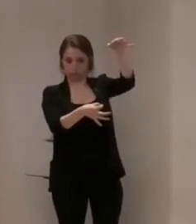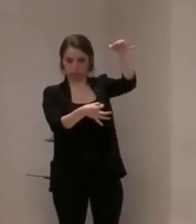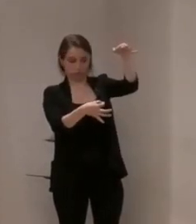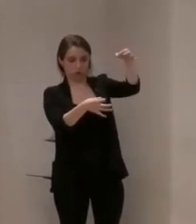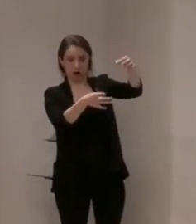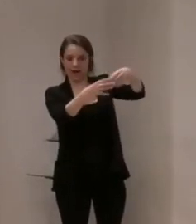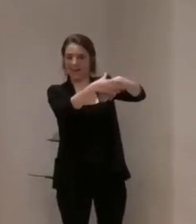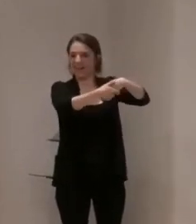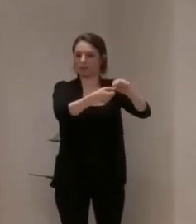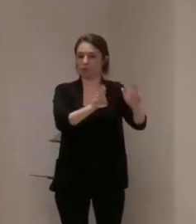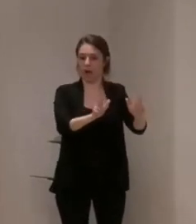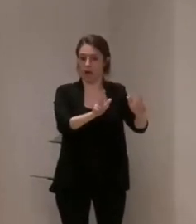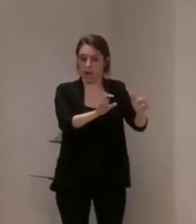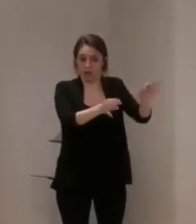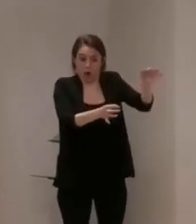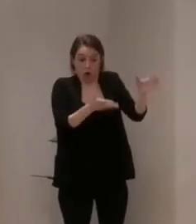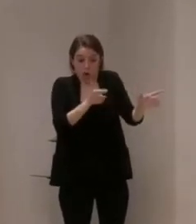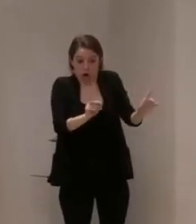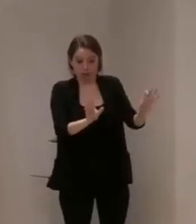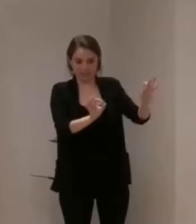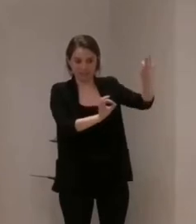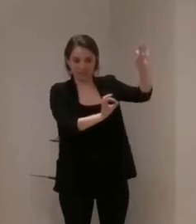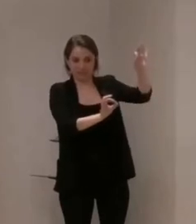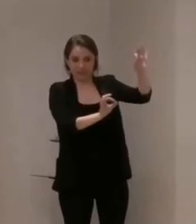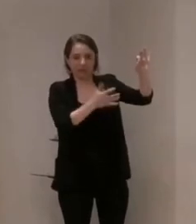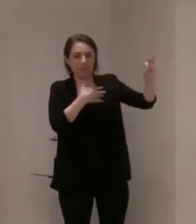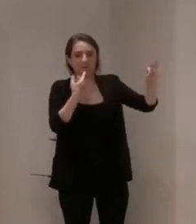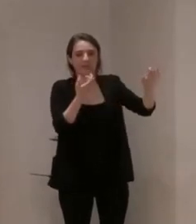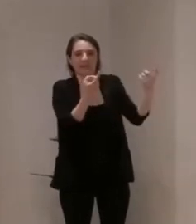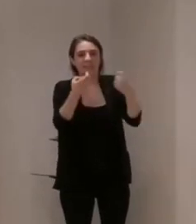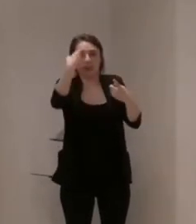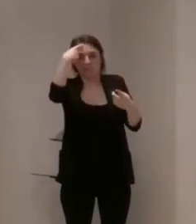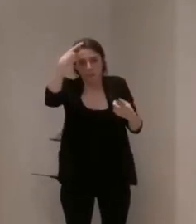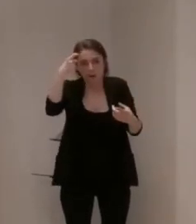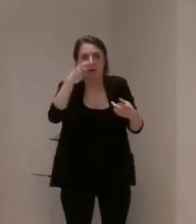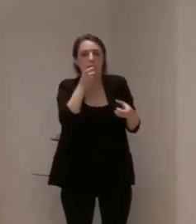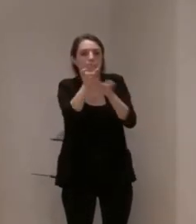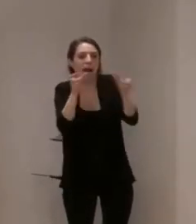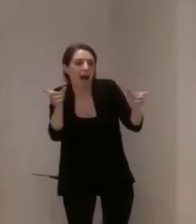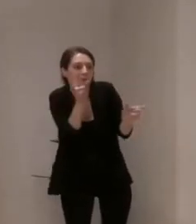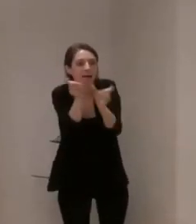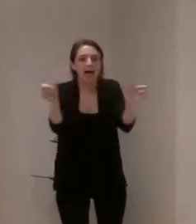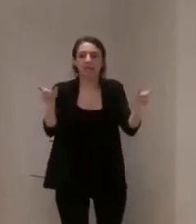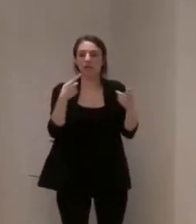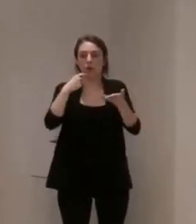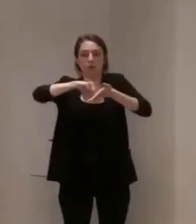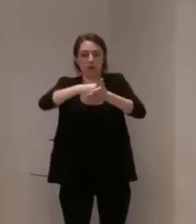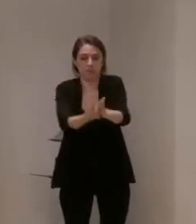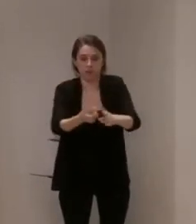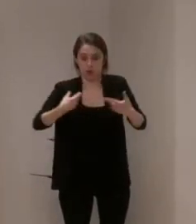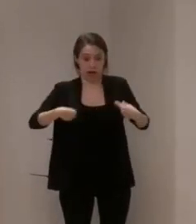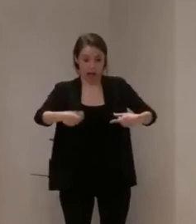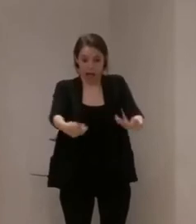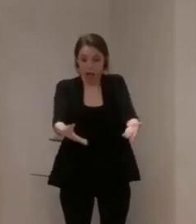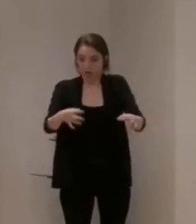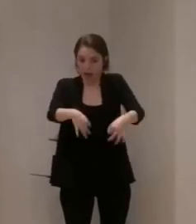no és neutre, els llocs no són neutres. La memòria viu a la paraula, viu en el record, viu en la narració, la